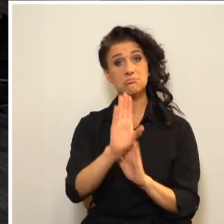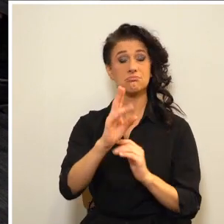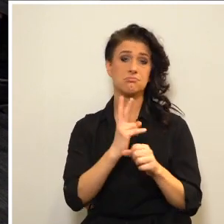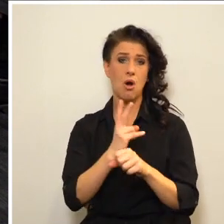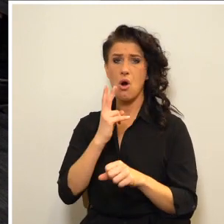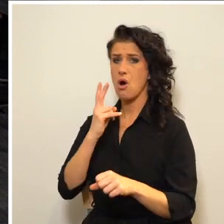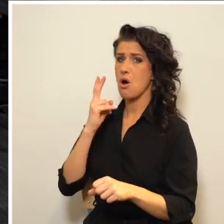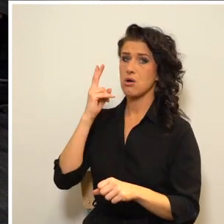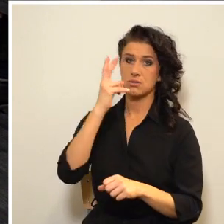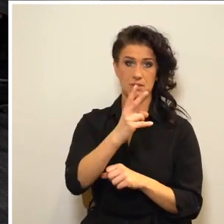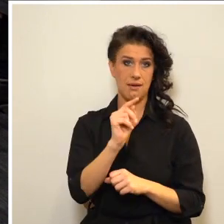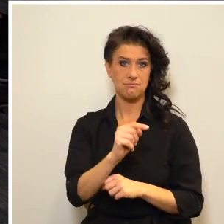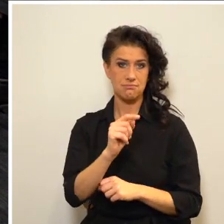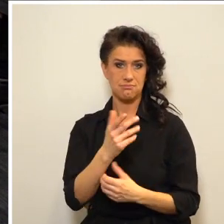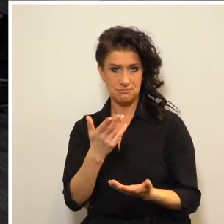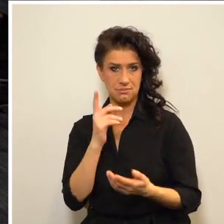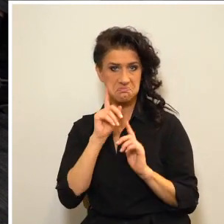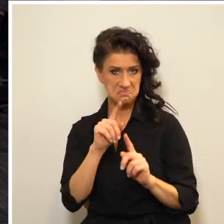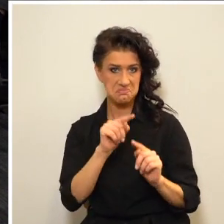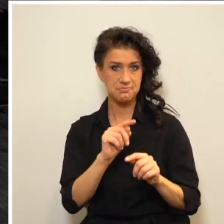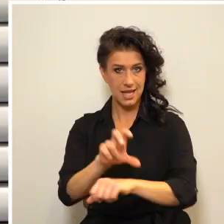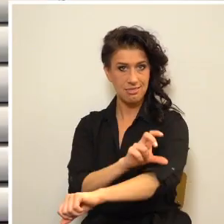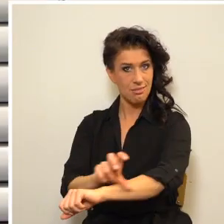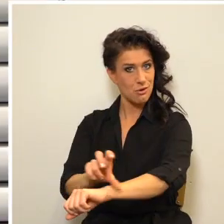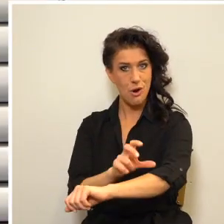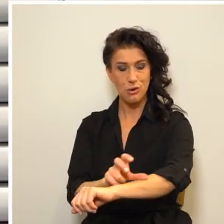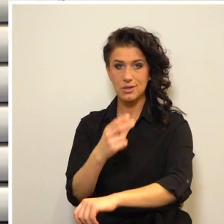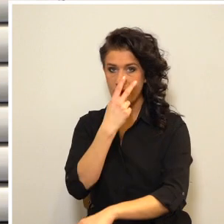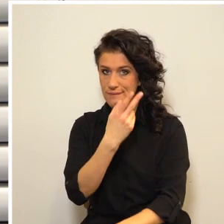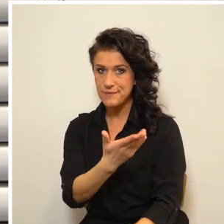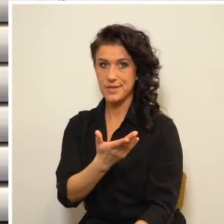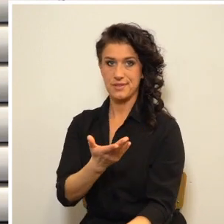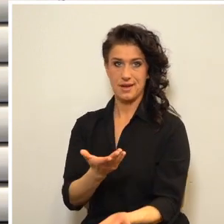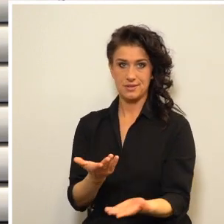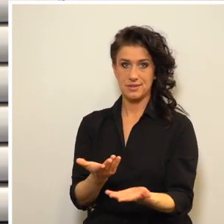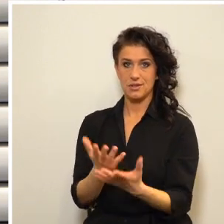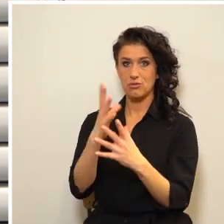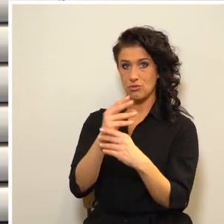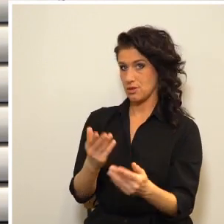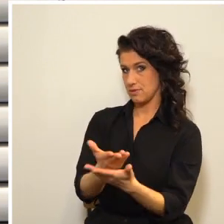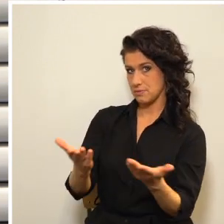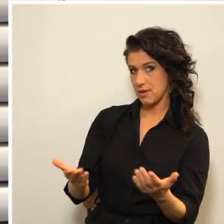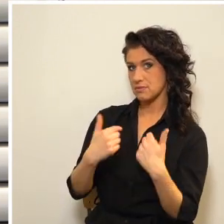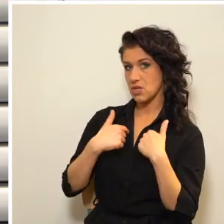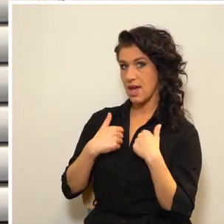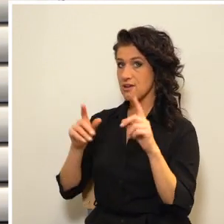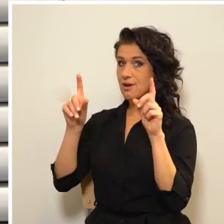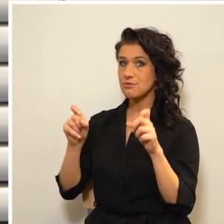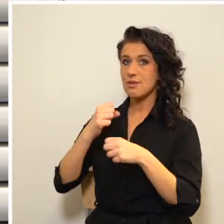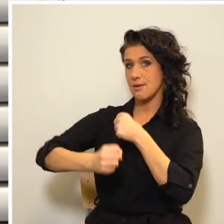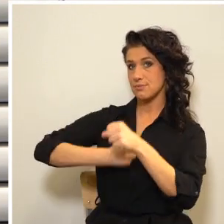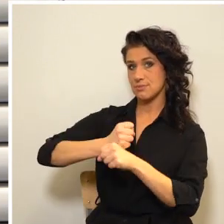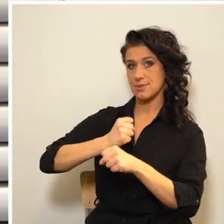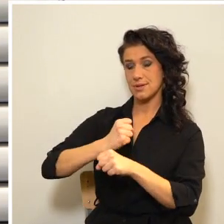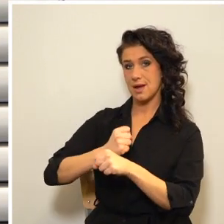który który się dokonuje w ogóle w technologiach no proszę państwa Jak ja zaczynałem pracować to